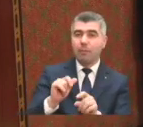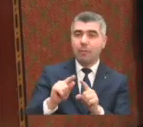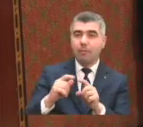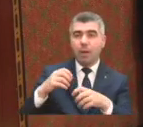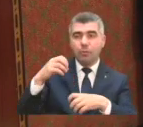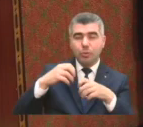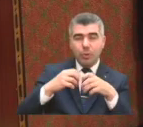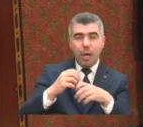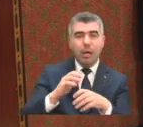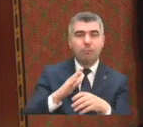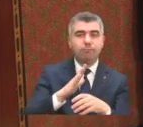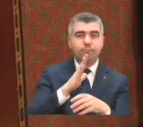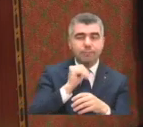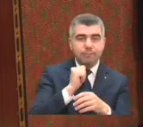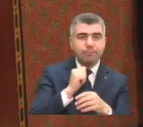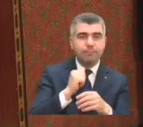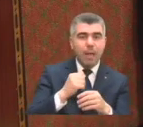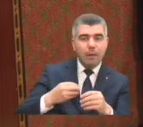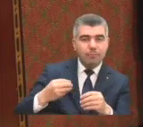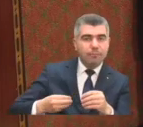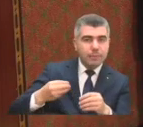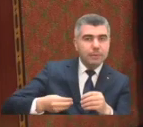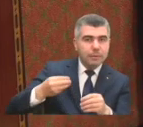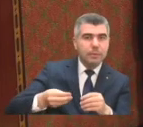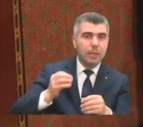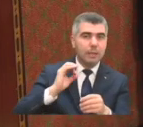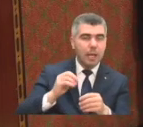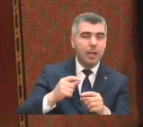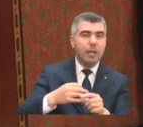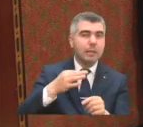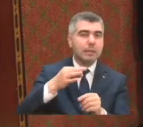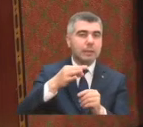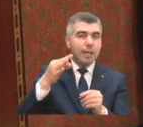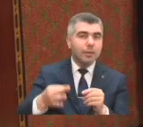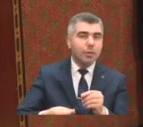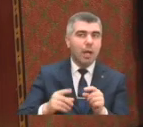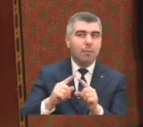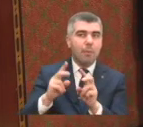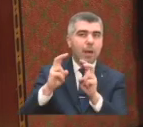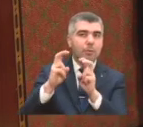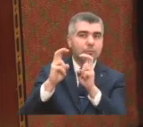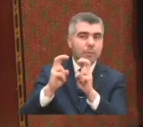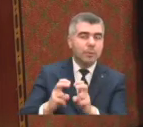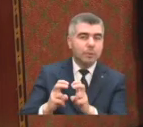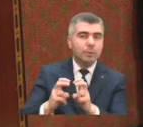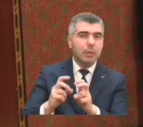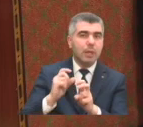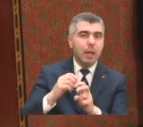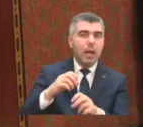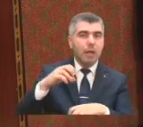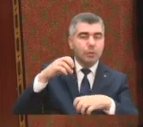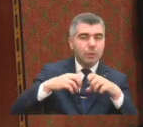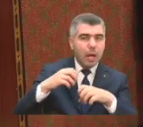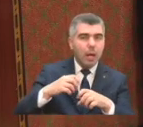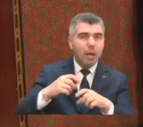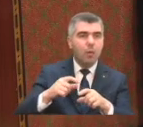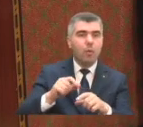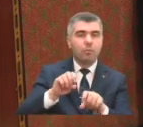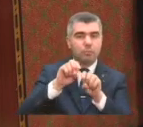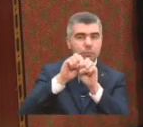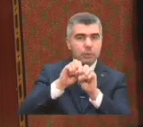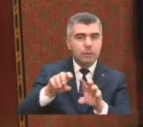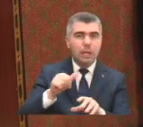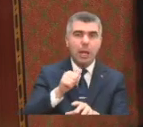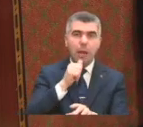بلادنا والآثار السلبية اللي تنعرفوا من نتيجة ديال الجفاف، لا بالنسبة للماء السقي بالنسبة للفلاحة ولا